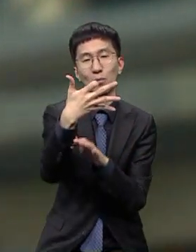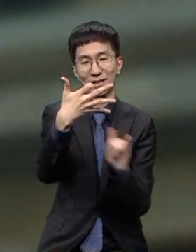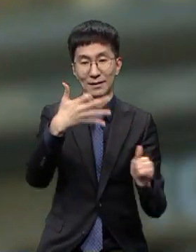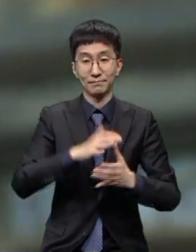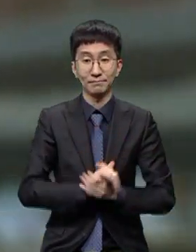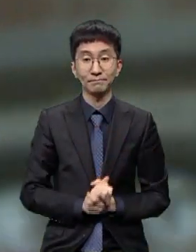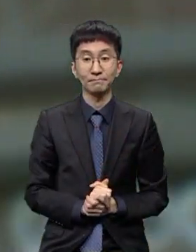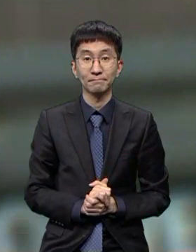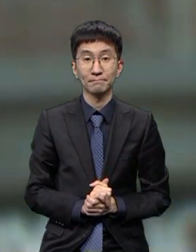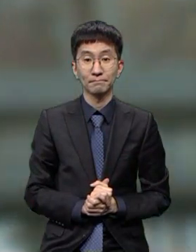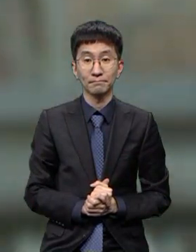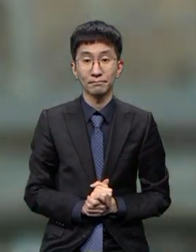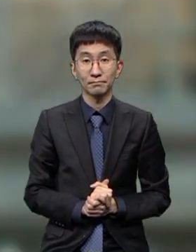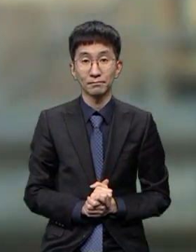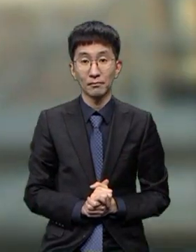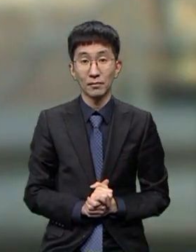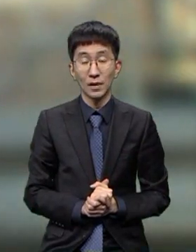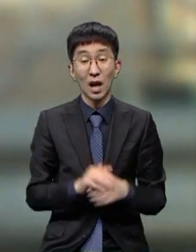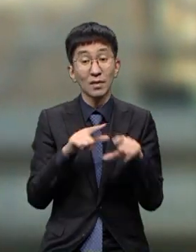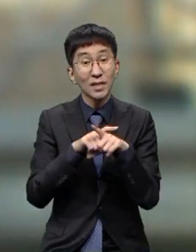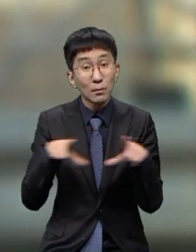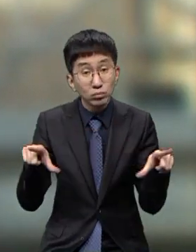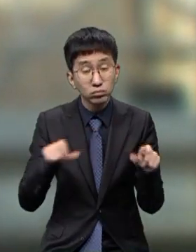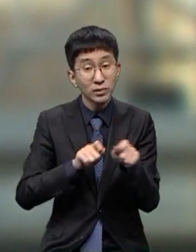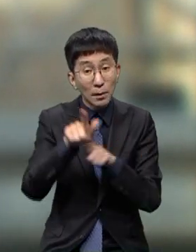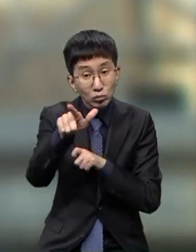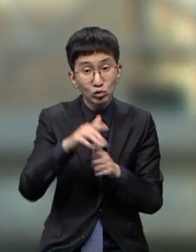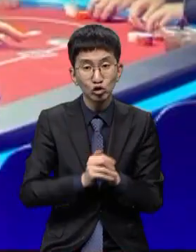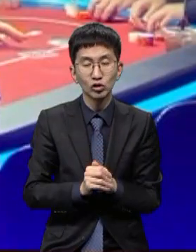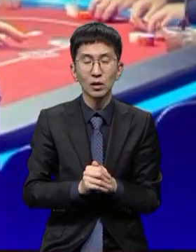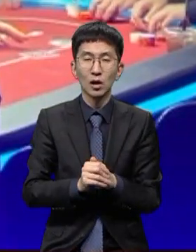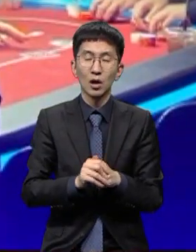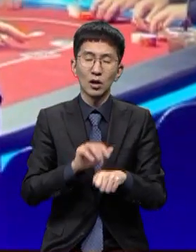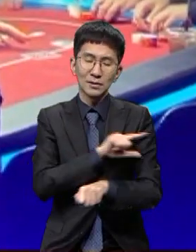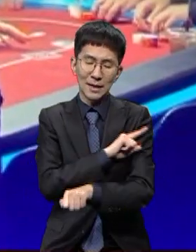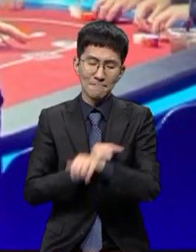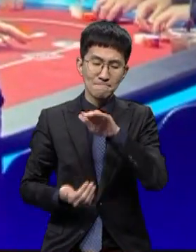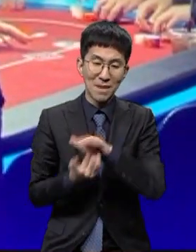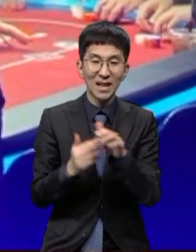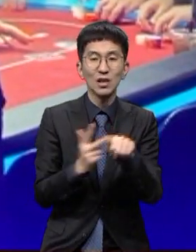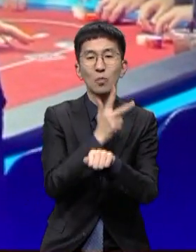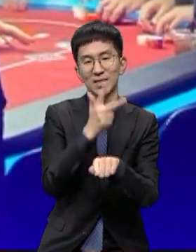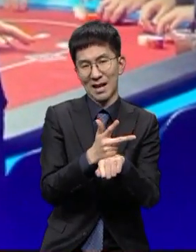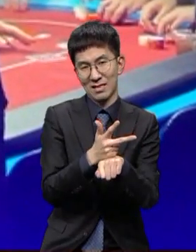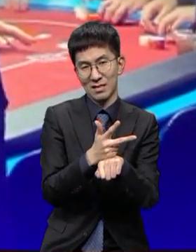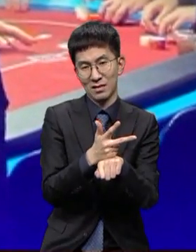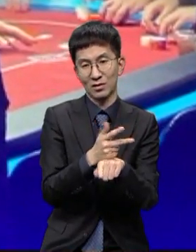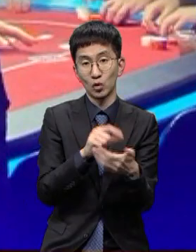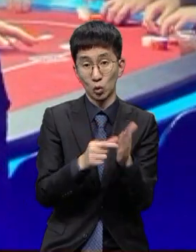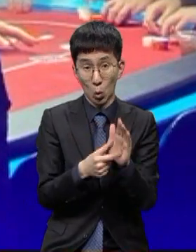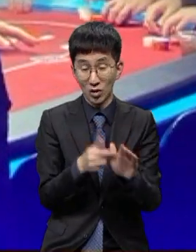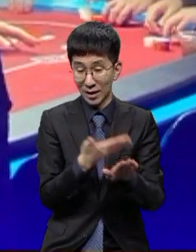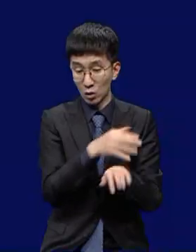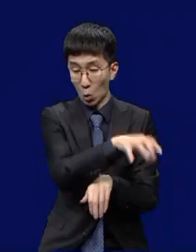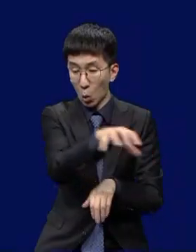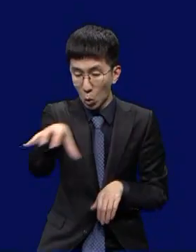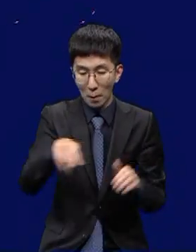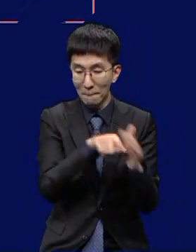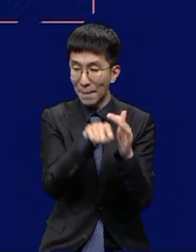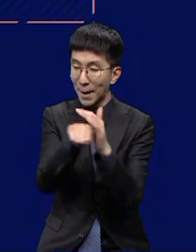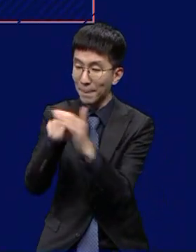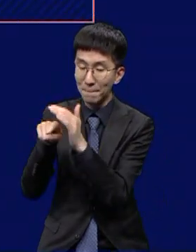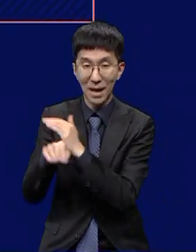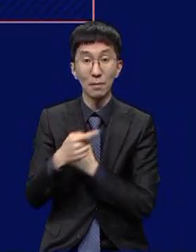늘었습니다. 이용자 대부분 최다 7시간까지 머무르며 업소 두세 군데를 들르는 것으로 조사됐고